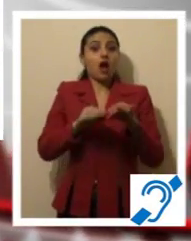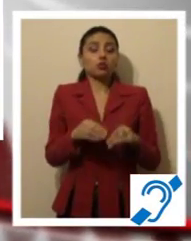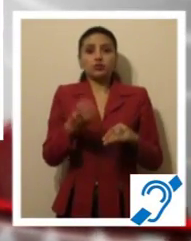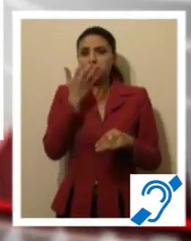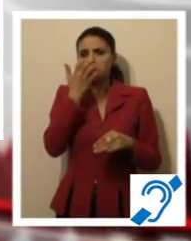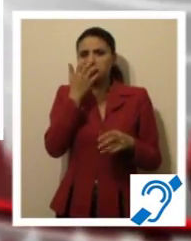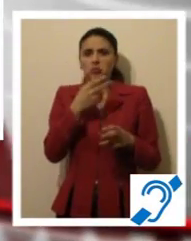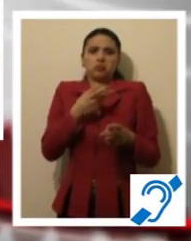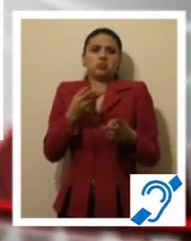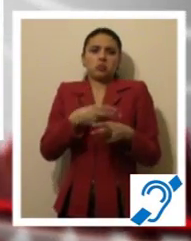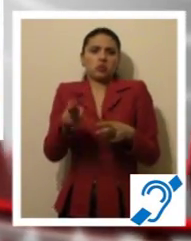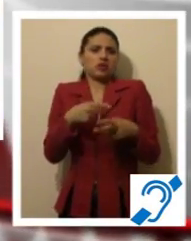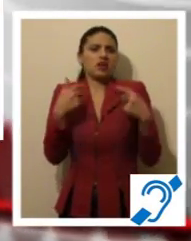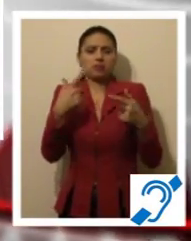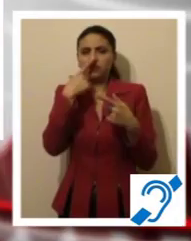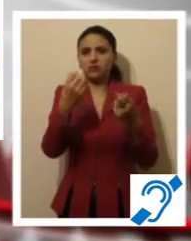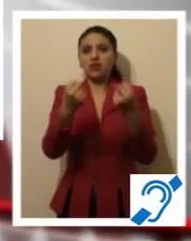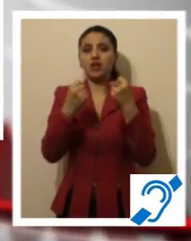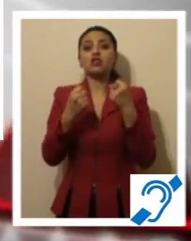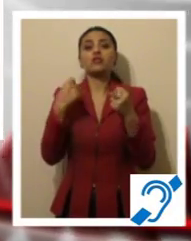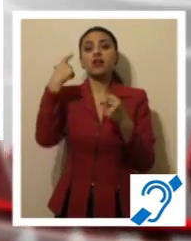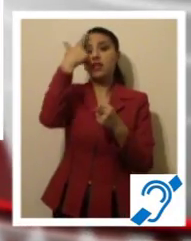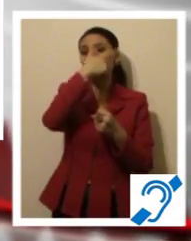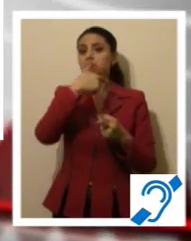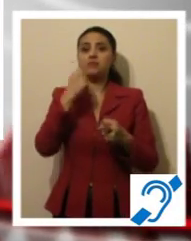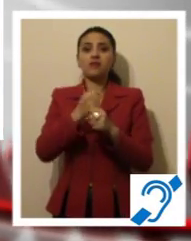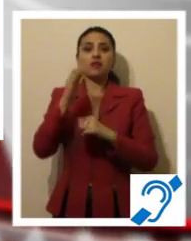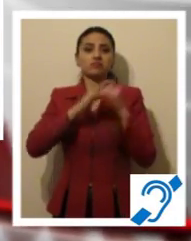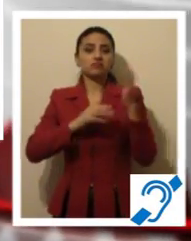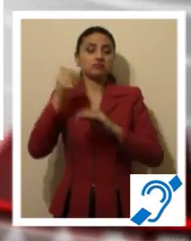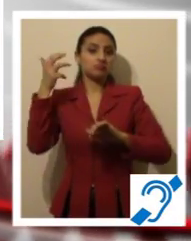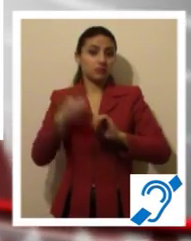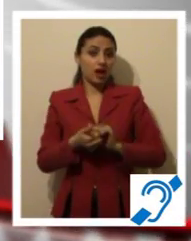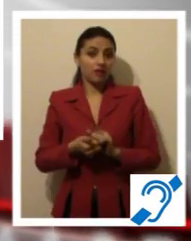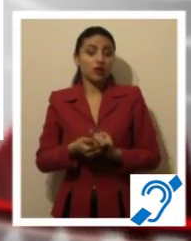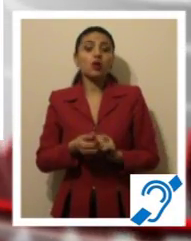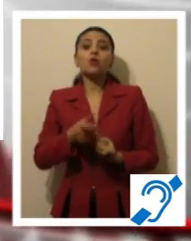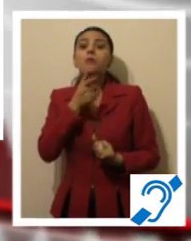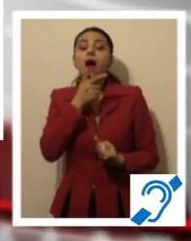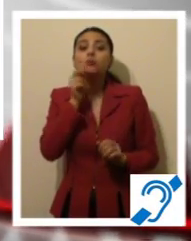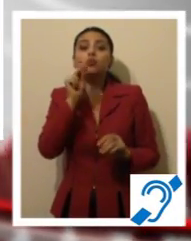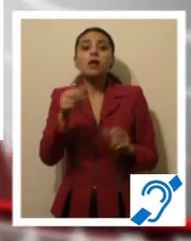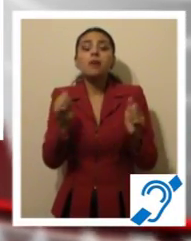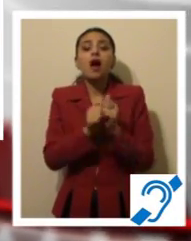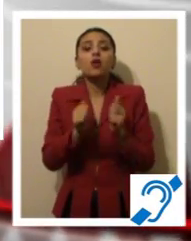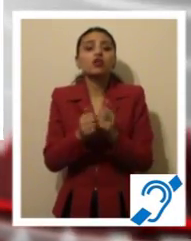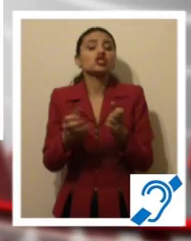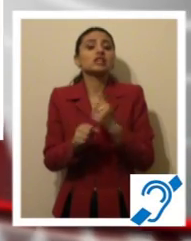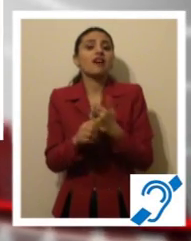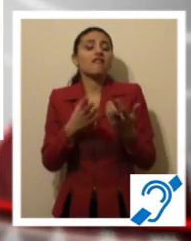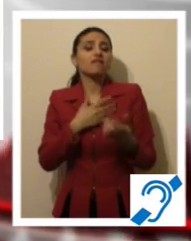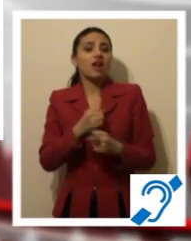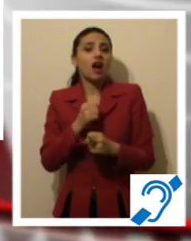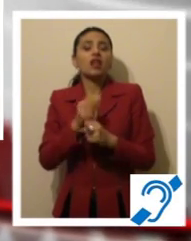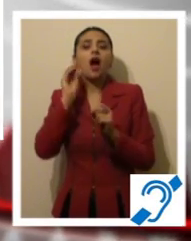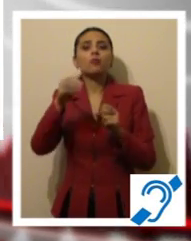în zonă și le va obstrucționa imaginea din apartamente. Discutăm cu ei, dar numai unde pune mașini? Au tot băgat. Când s-a făcut curtea